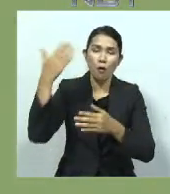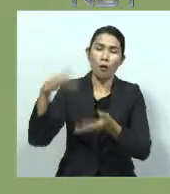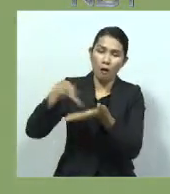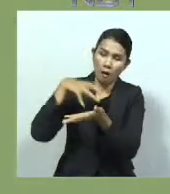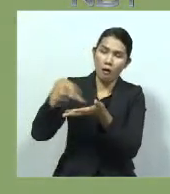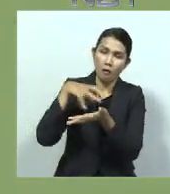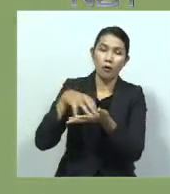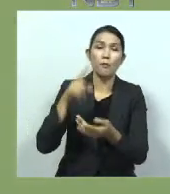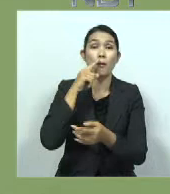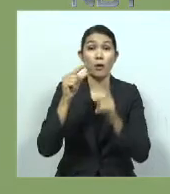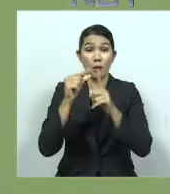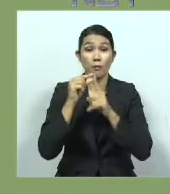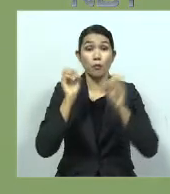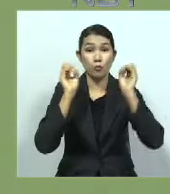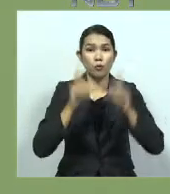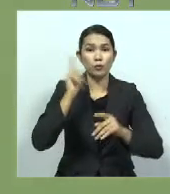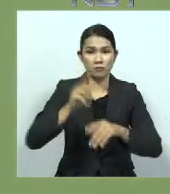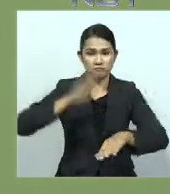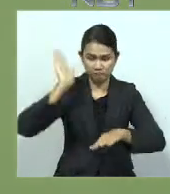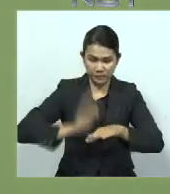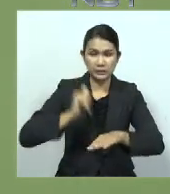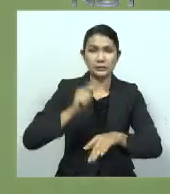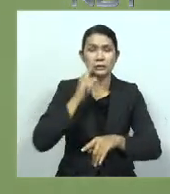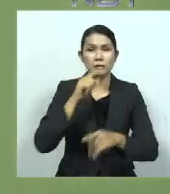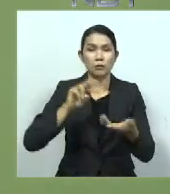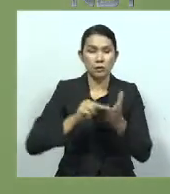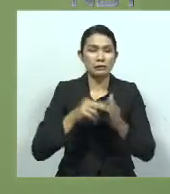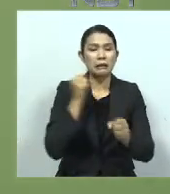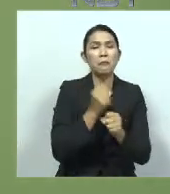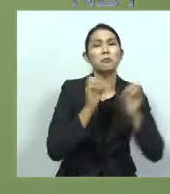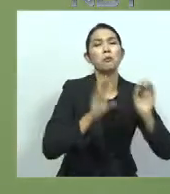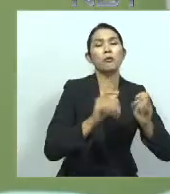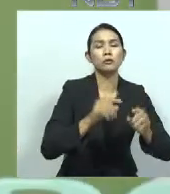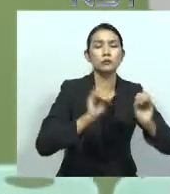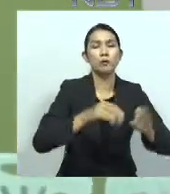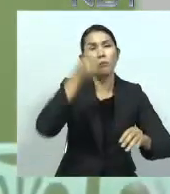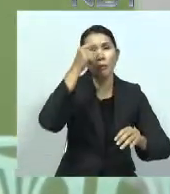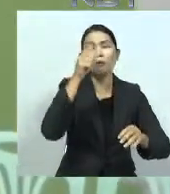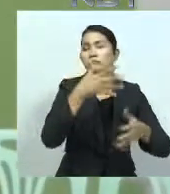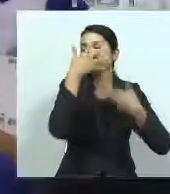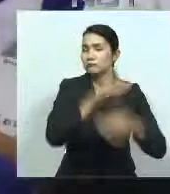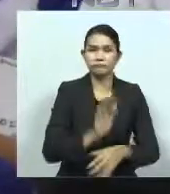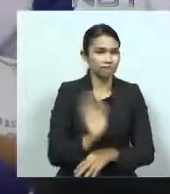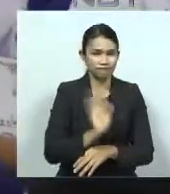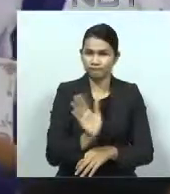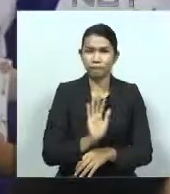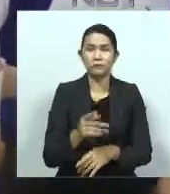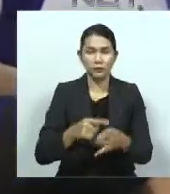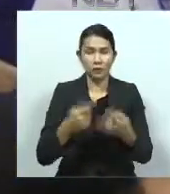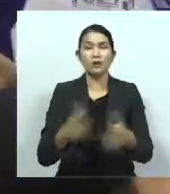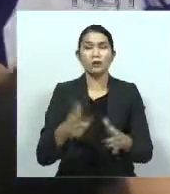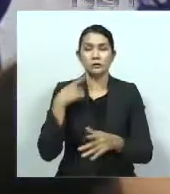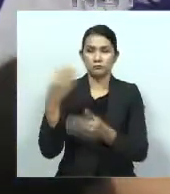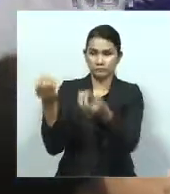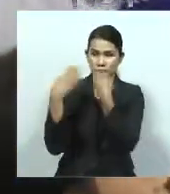ต้องเป็นครูมืออาชีพอย่าเป็นผู้ประกอบอาชีพครูอย่าสอนไปวันๆไม่สนใจลูกศิษย์ตั้งแต่นั้นมาครู